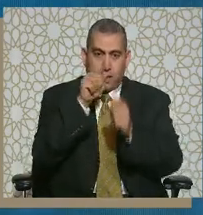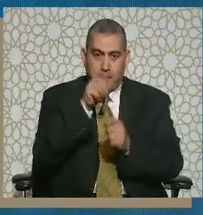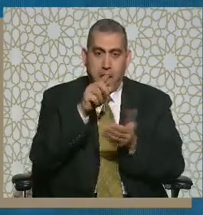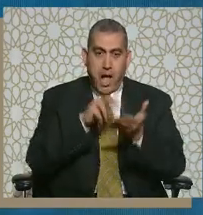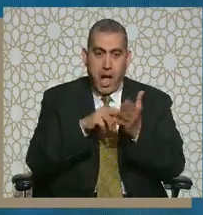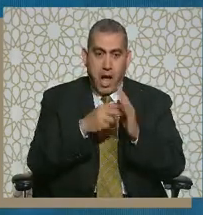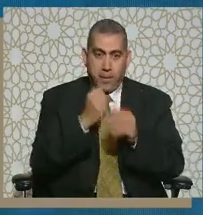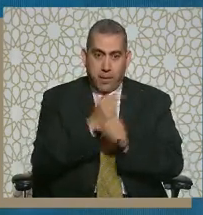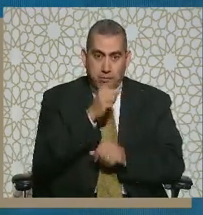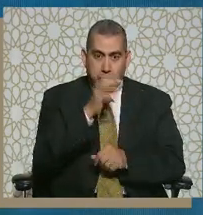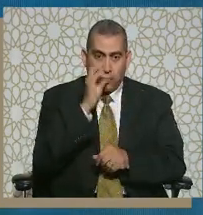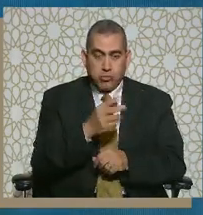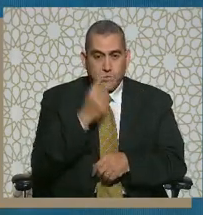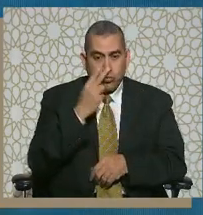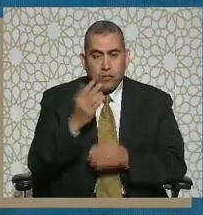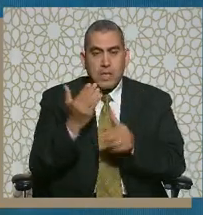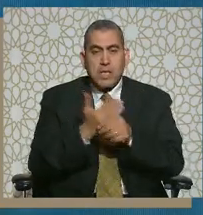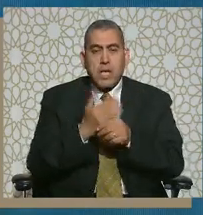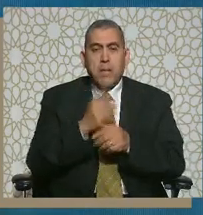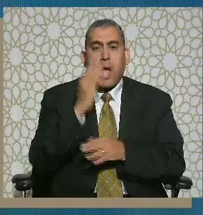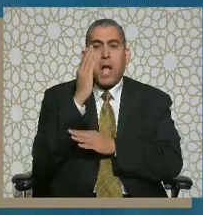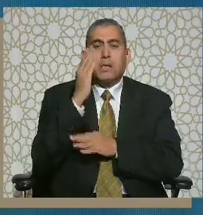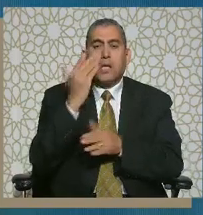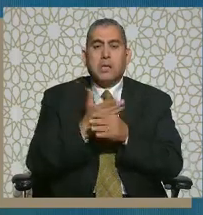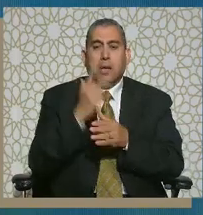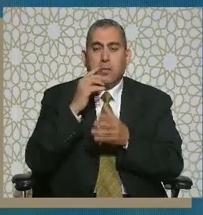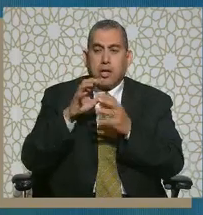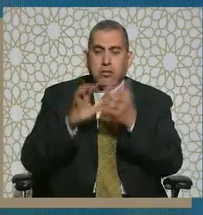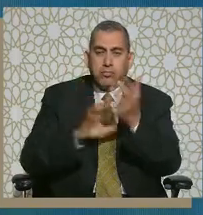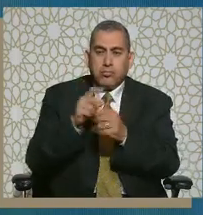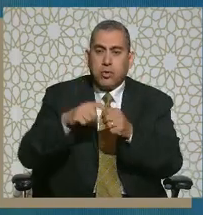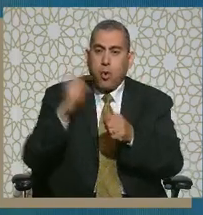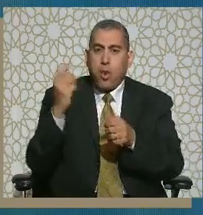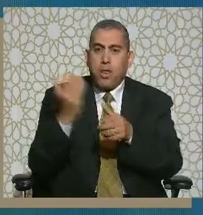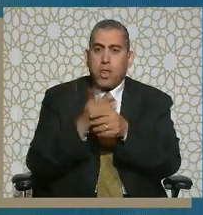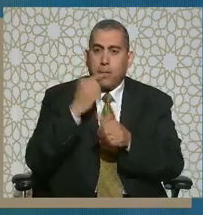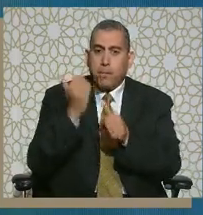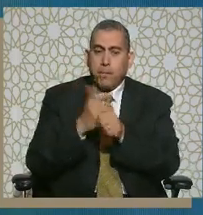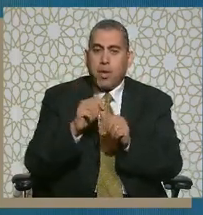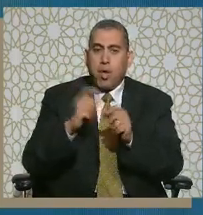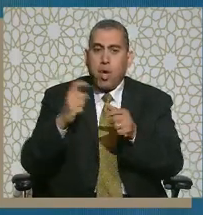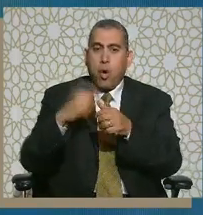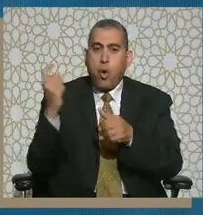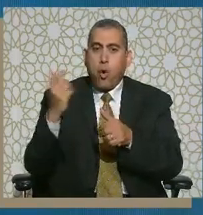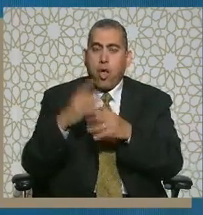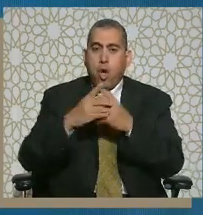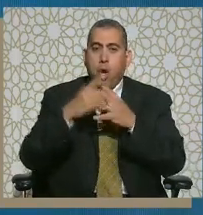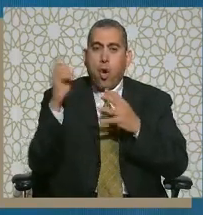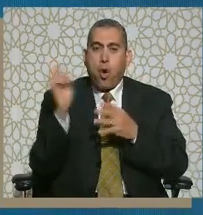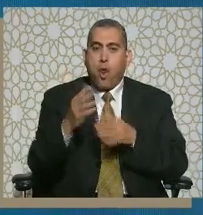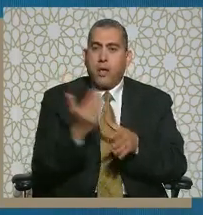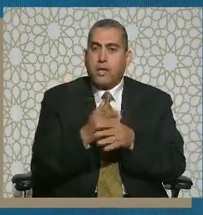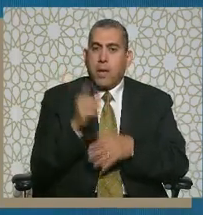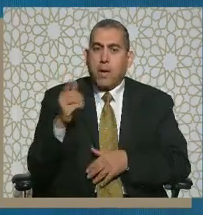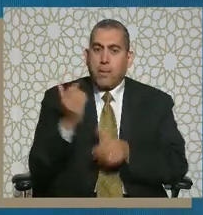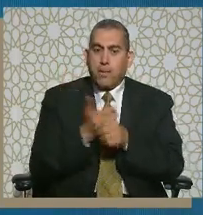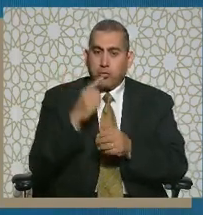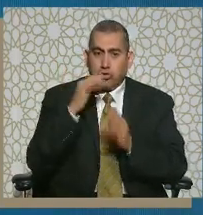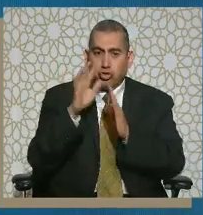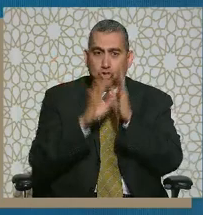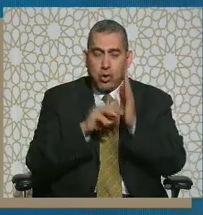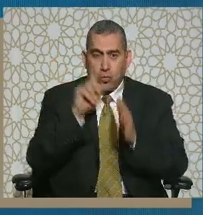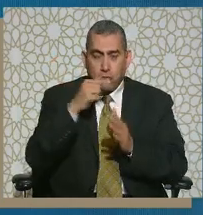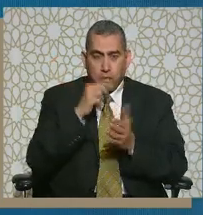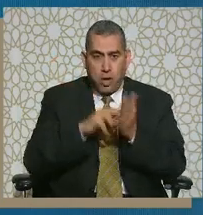ده؟ شوف السبب الرئيسي اللي تم الخلع علشانه، ومساله ان الخلع ده مش مخالف للشرائع السماويه كلام مش صحيح،